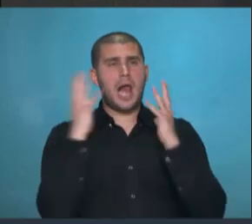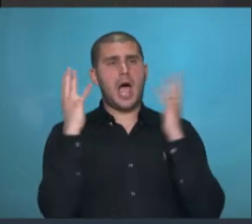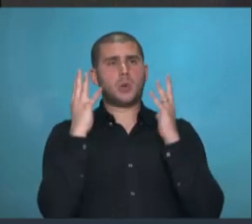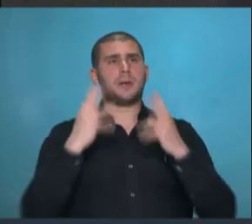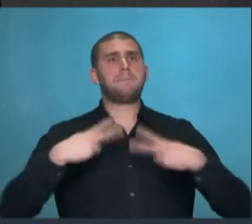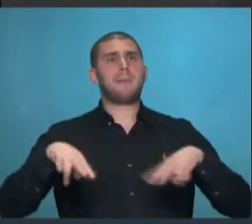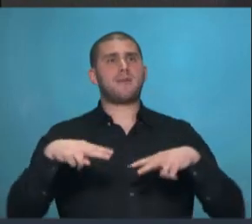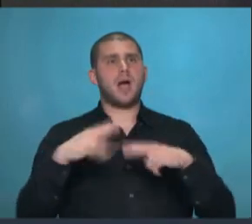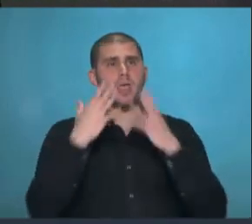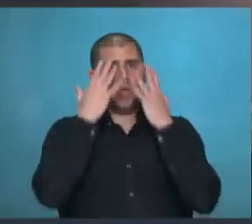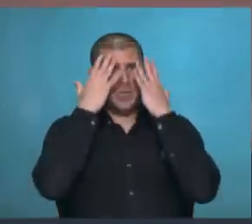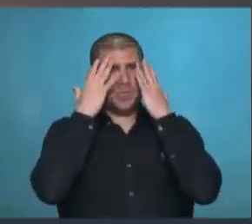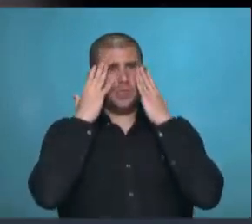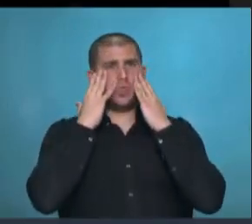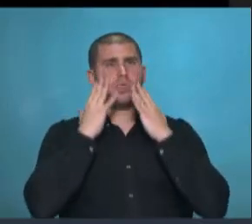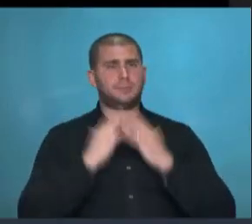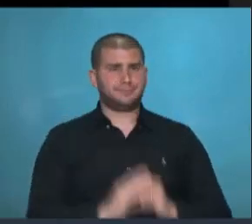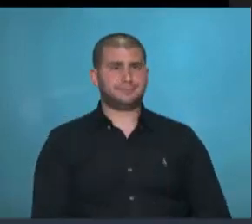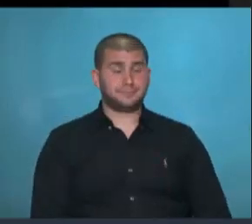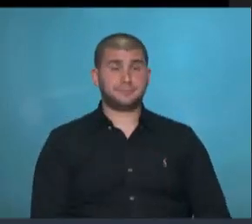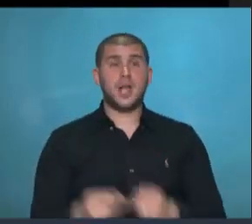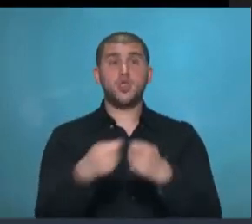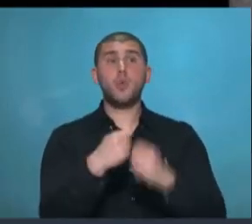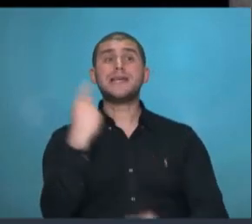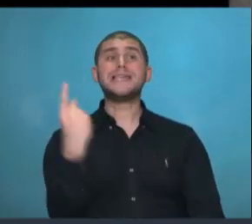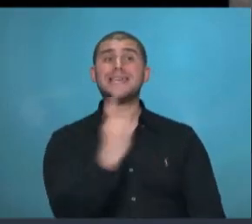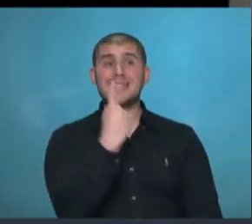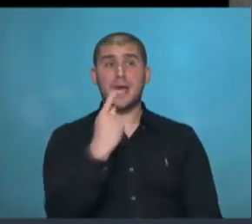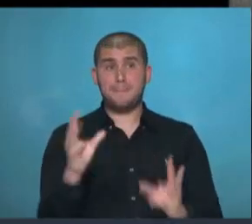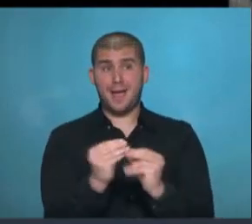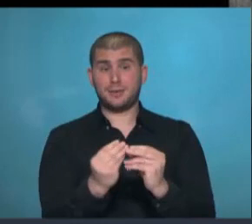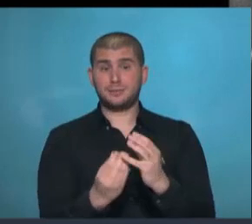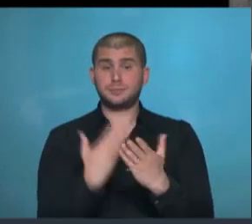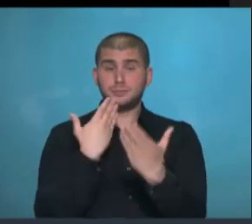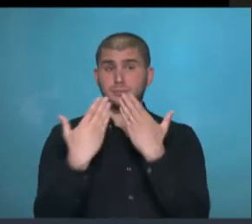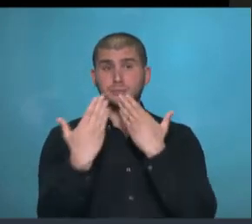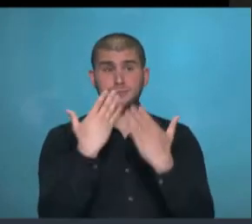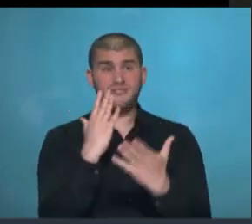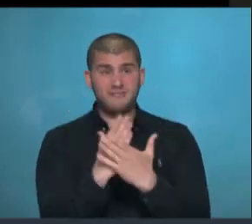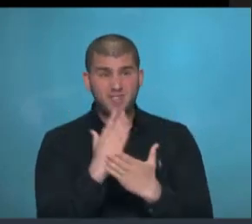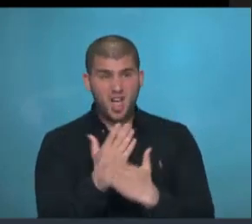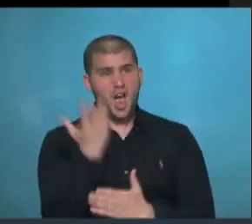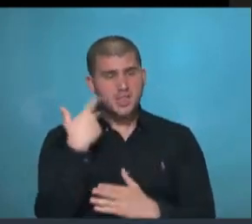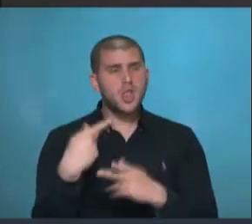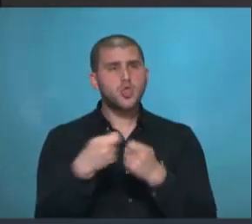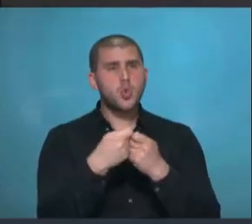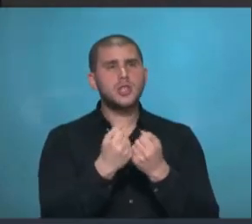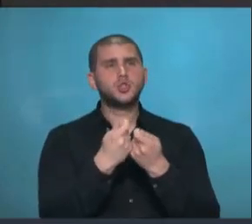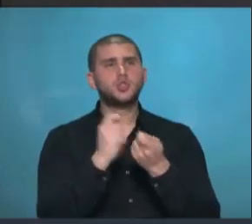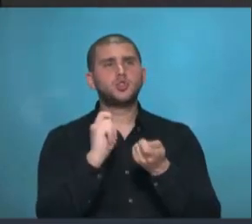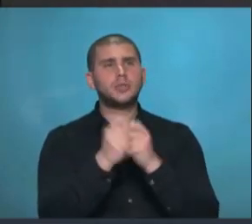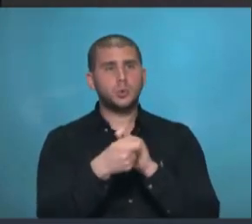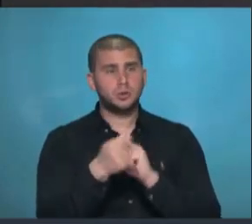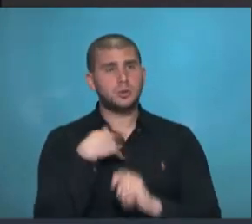פוחד, מזיע. התנועה היחידה שאיתה קיימנו מגעים הייתה תנועת שינוי.